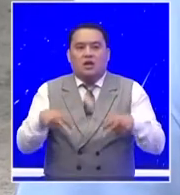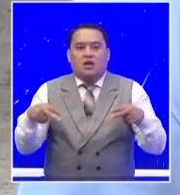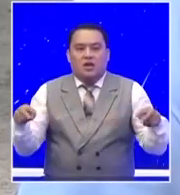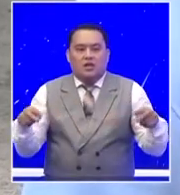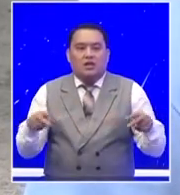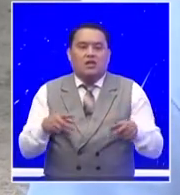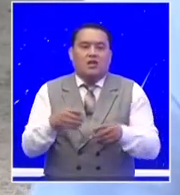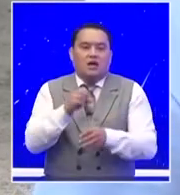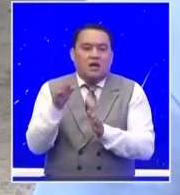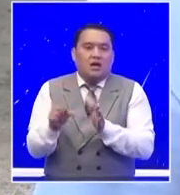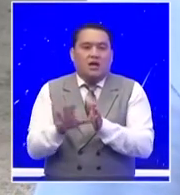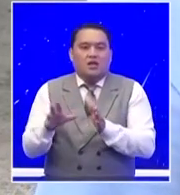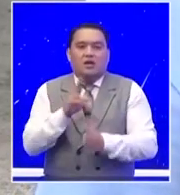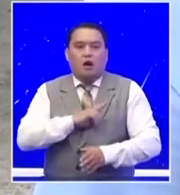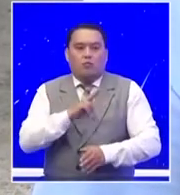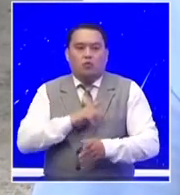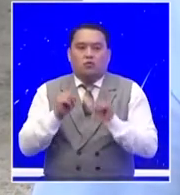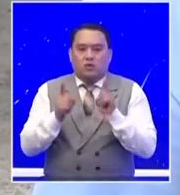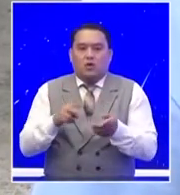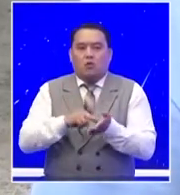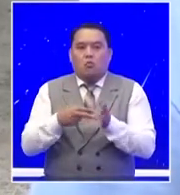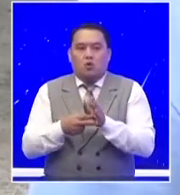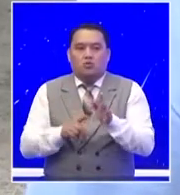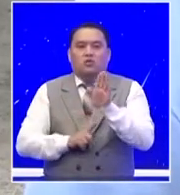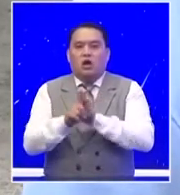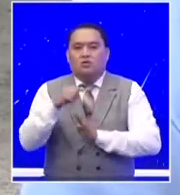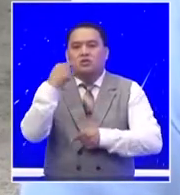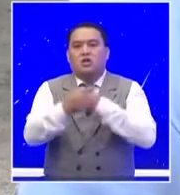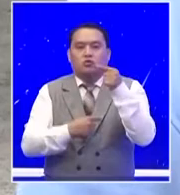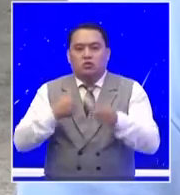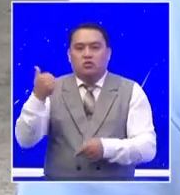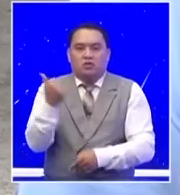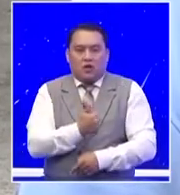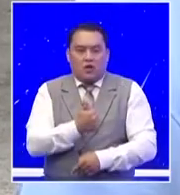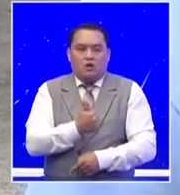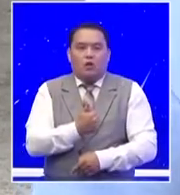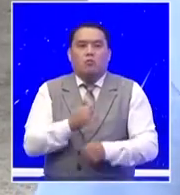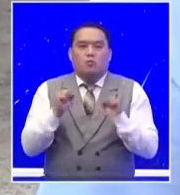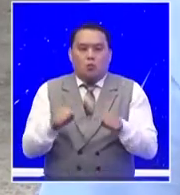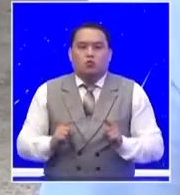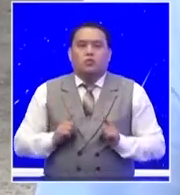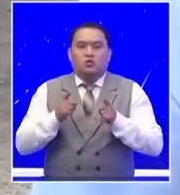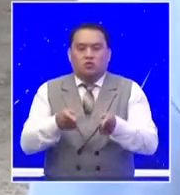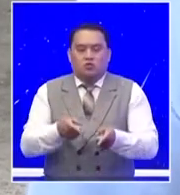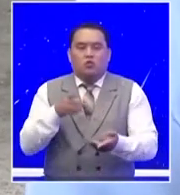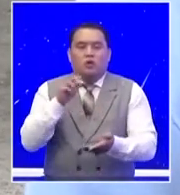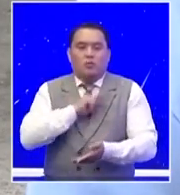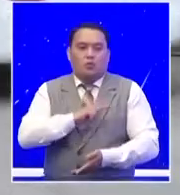кабели электросетей. Но в основном работы идут согласно плану. К началу следующей недели Гордорстрой уже может приступить к своим